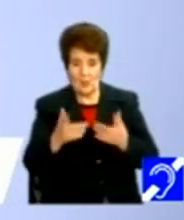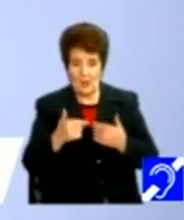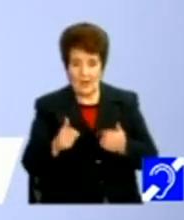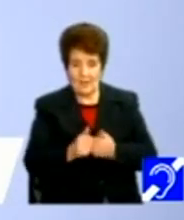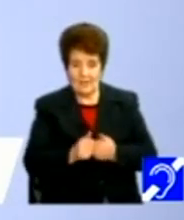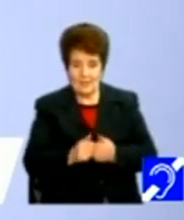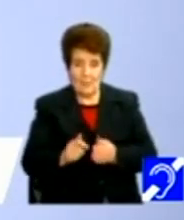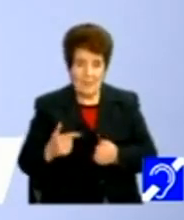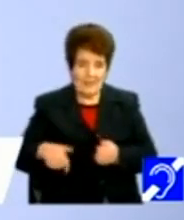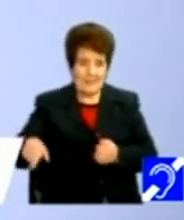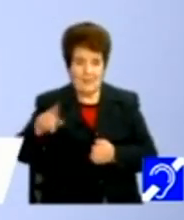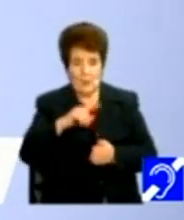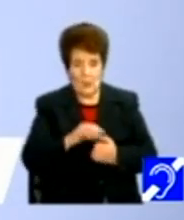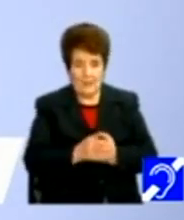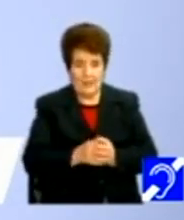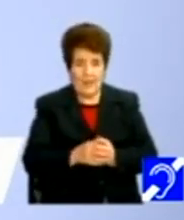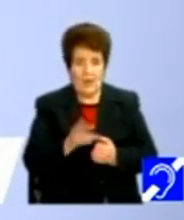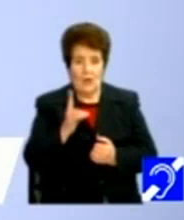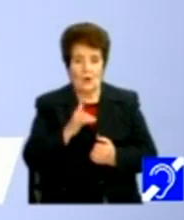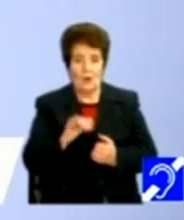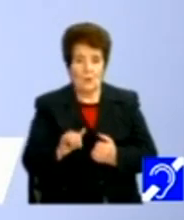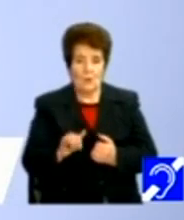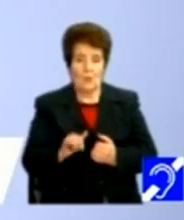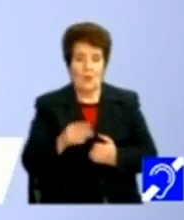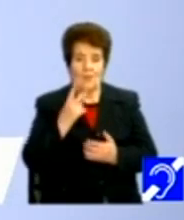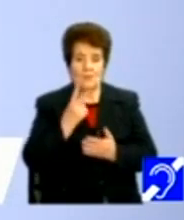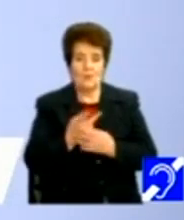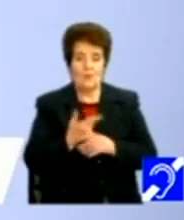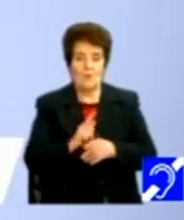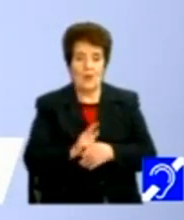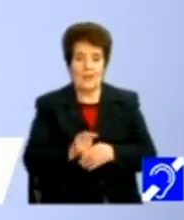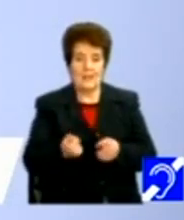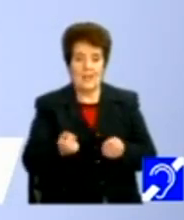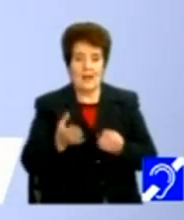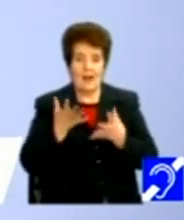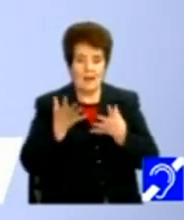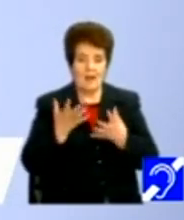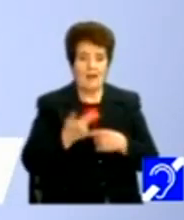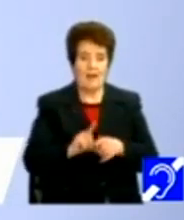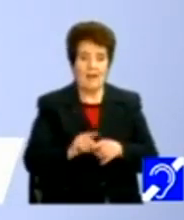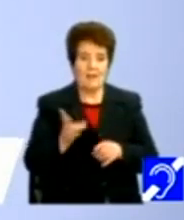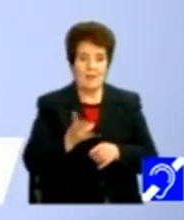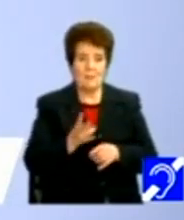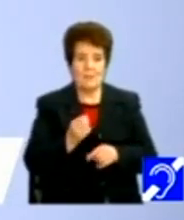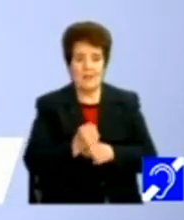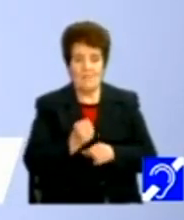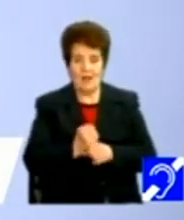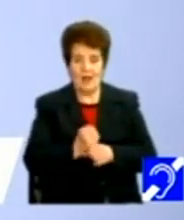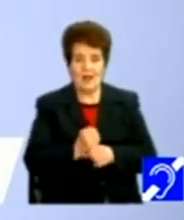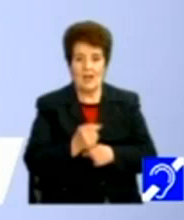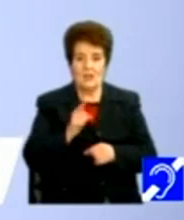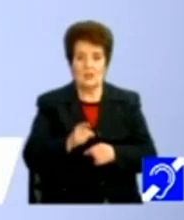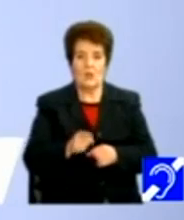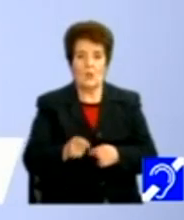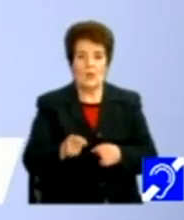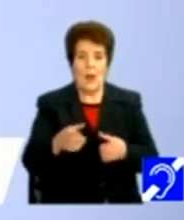organizații peste tot și cu o viziune foarte clară asupra lucrurilor care trebuie să le facă, și un partid care